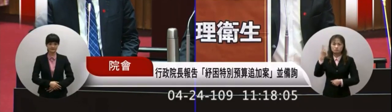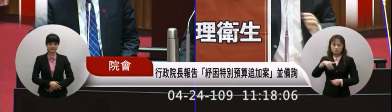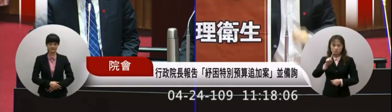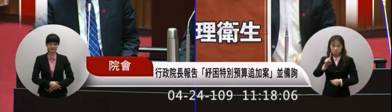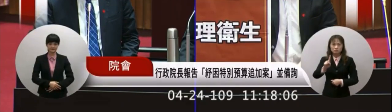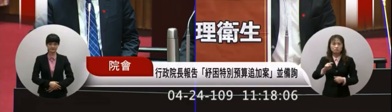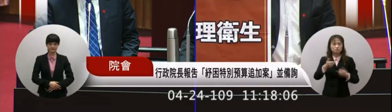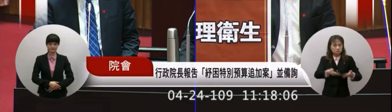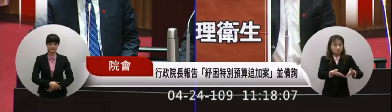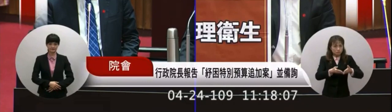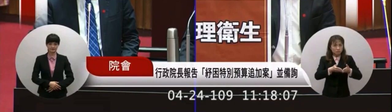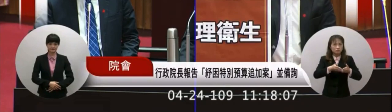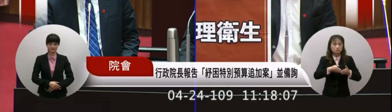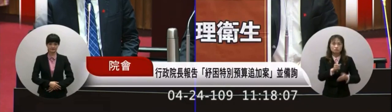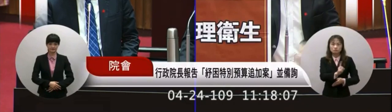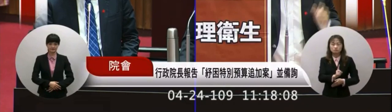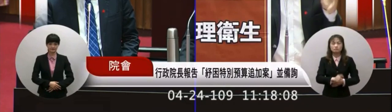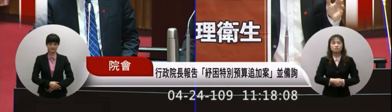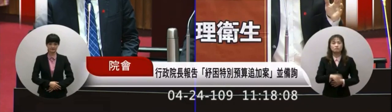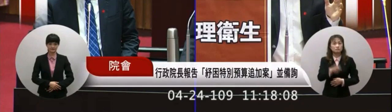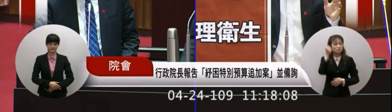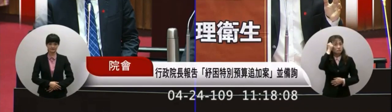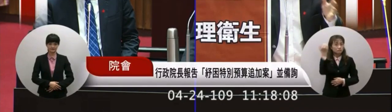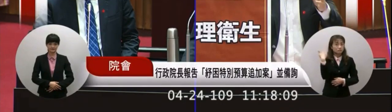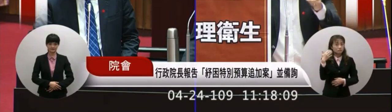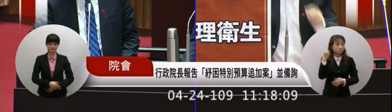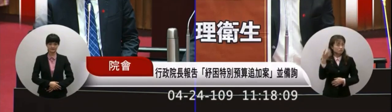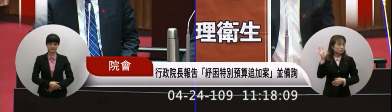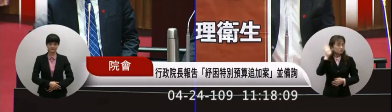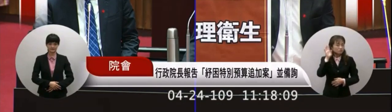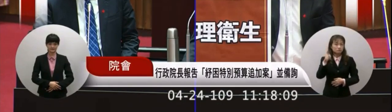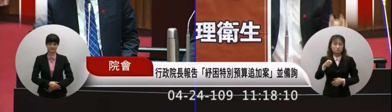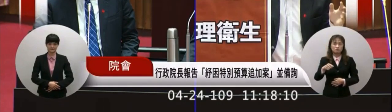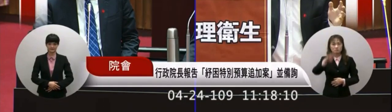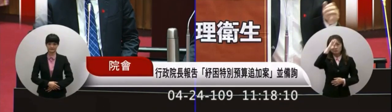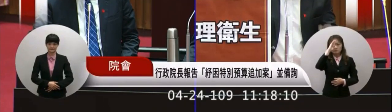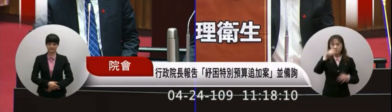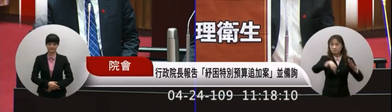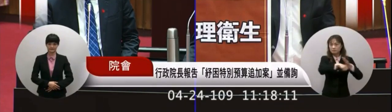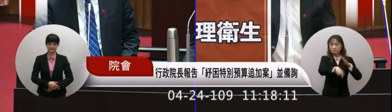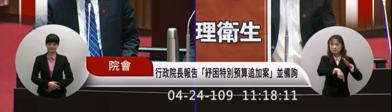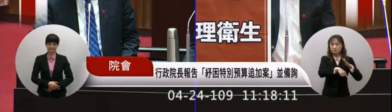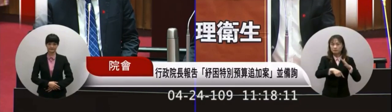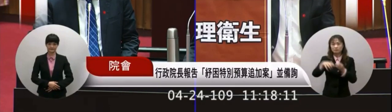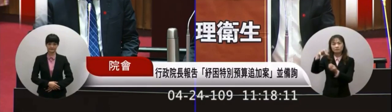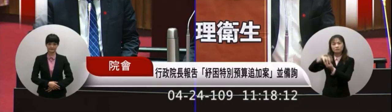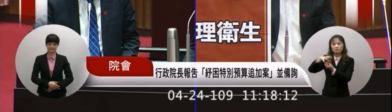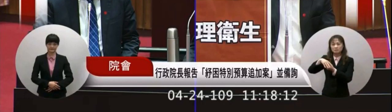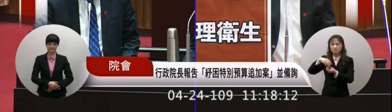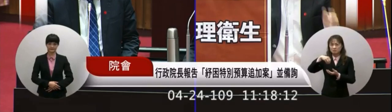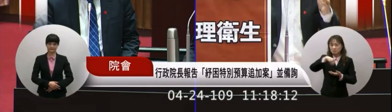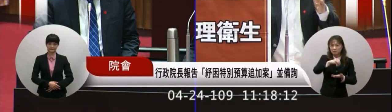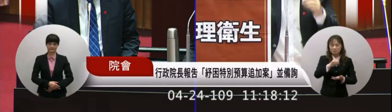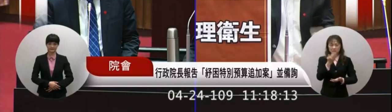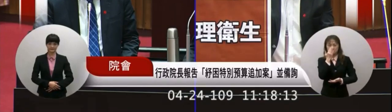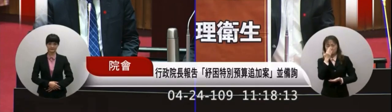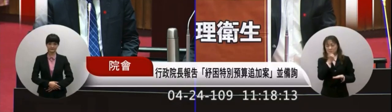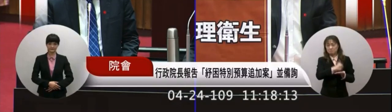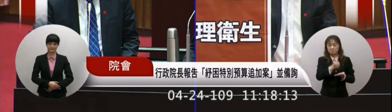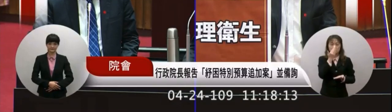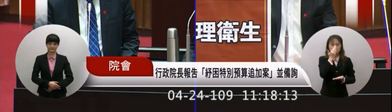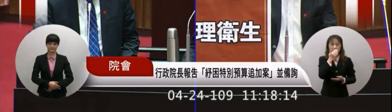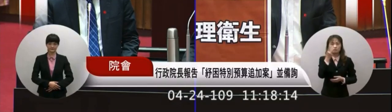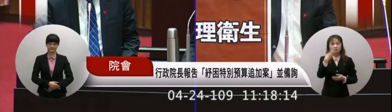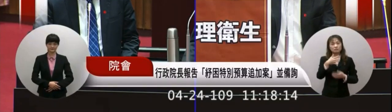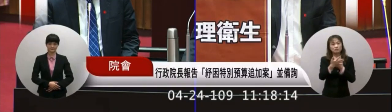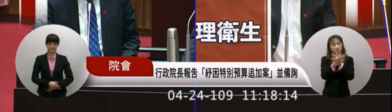重要，我唔知影大家有记哩较早的新闻，病院吼唔愿当，迄个做病当的唔愿送病当去病院，或者是学生啊